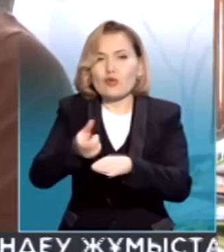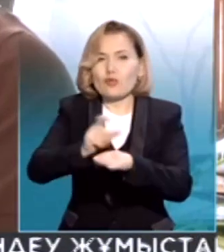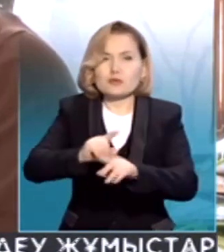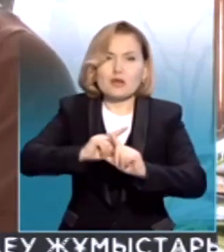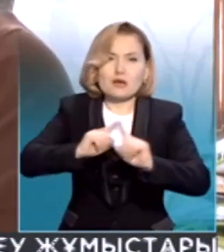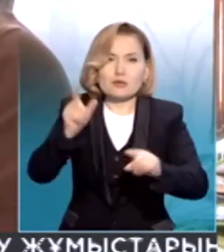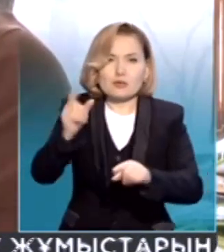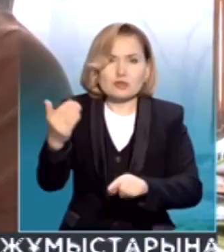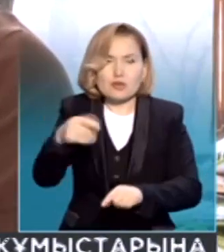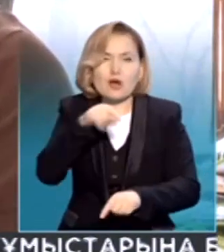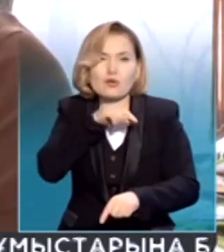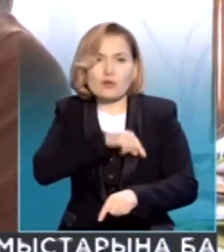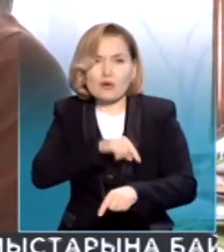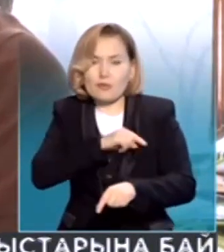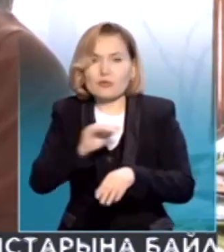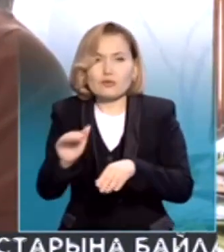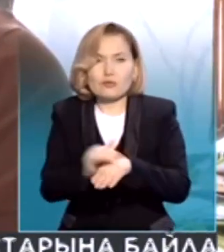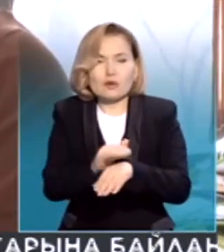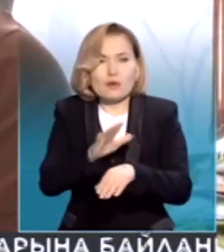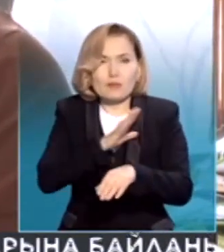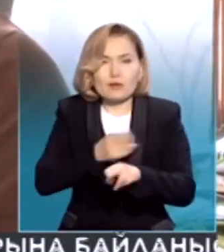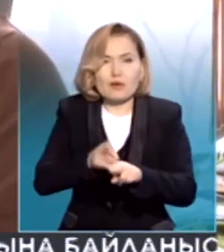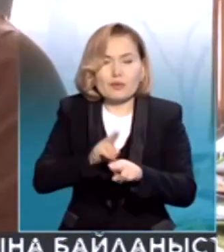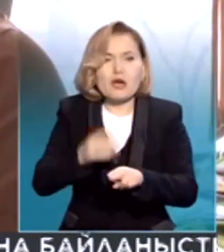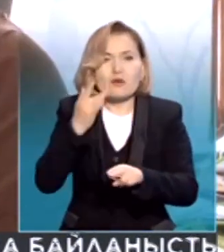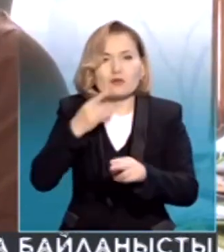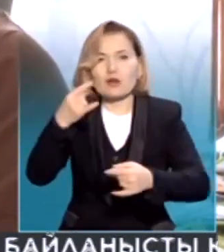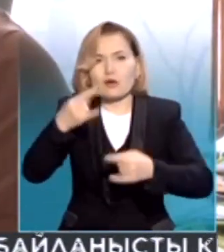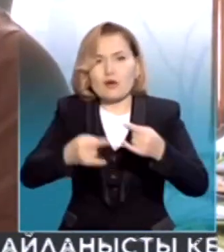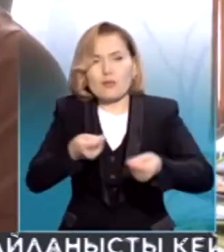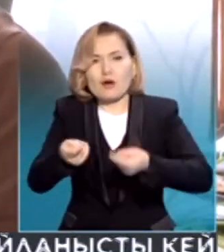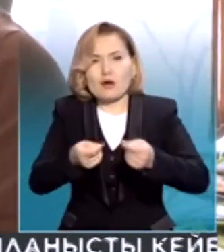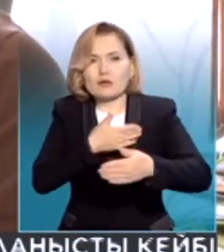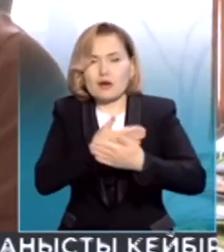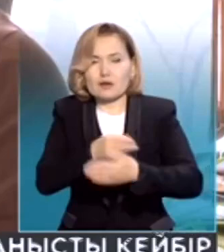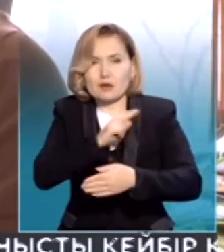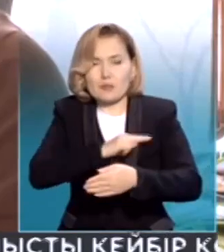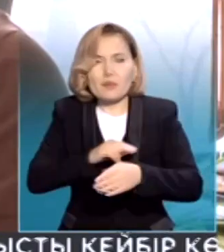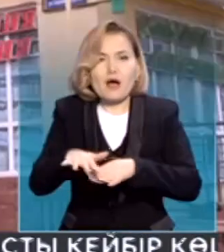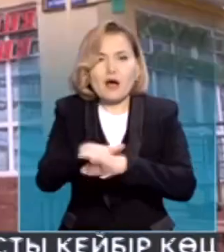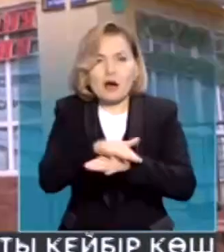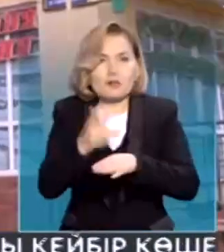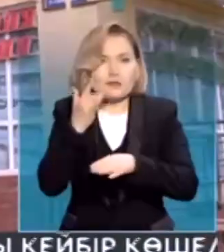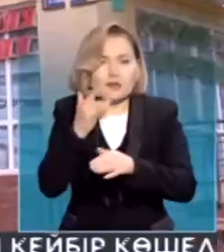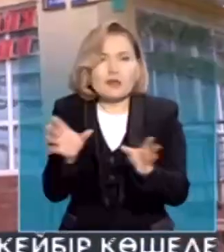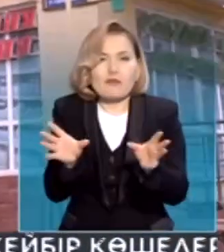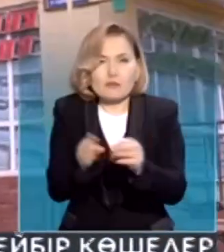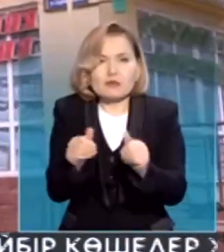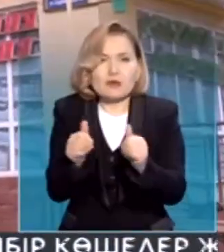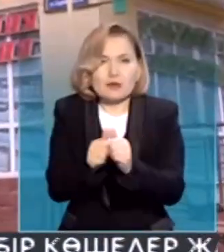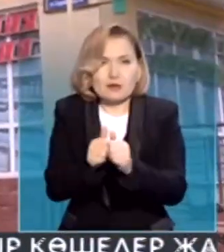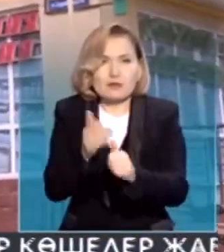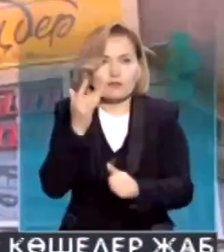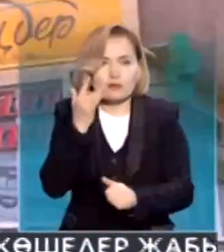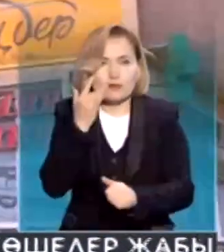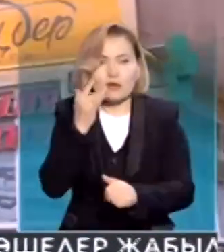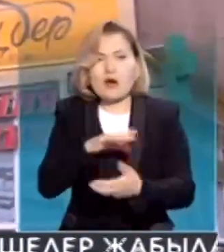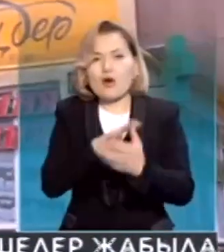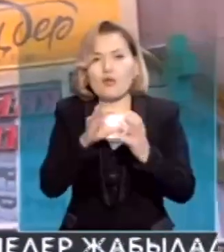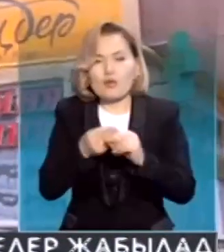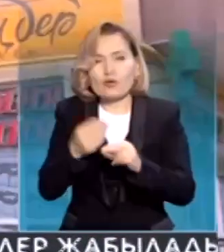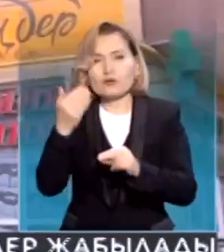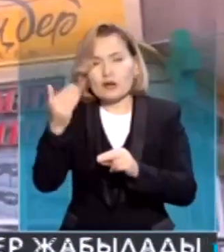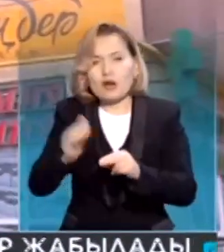тұлға, журналистігі бір төбе, азаматтығы бір төбе, ол қашанда халықтың жадында. Муралдар шаһардың сәнін келтіріп қана